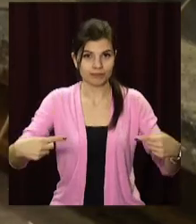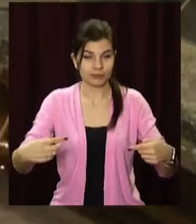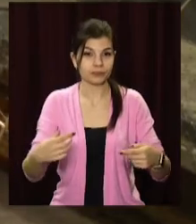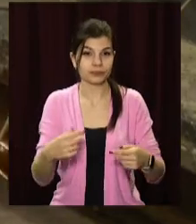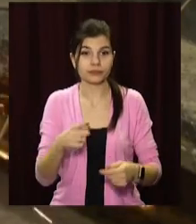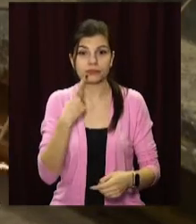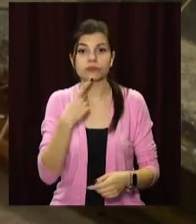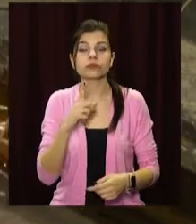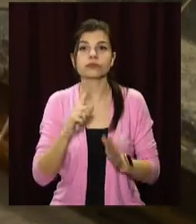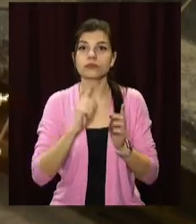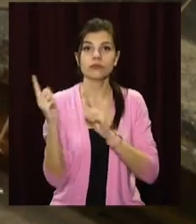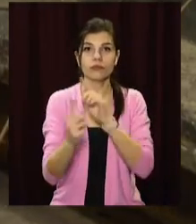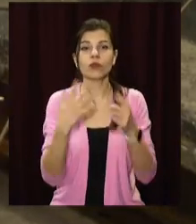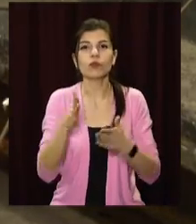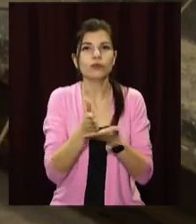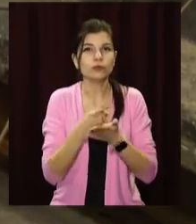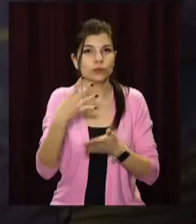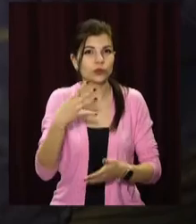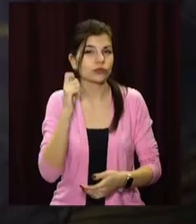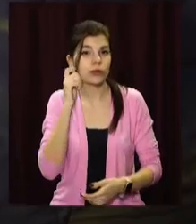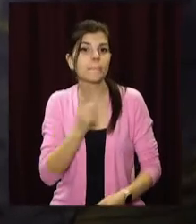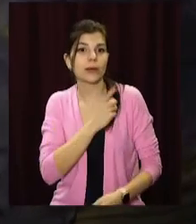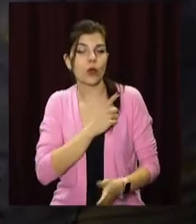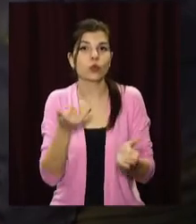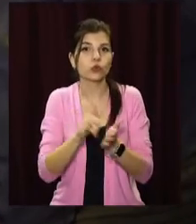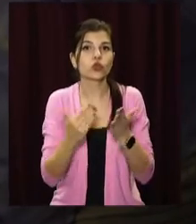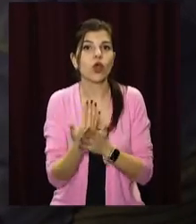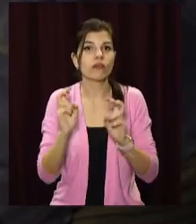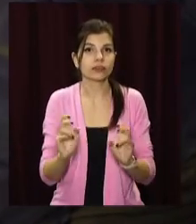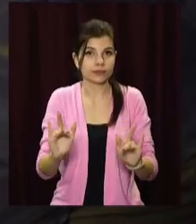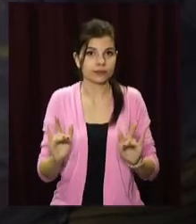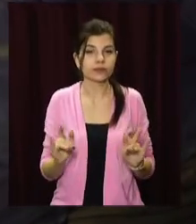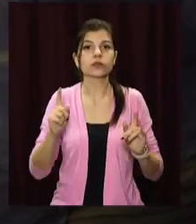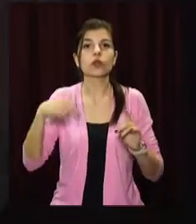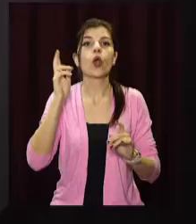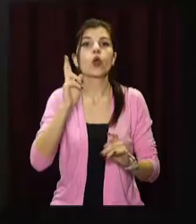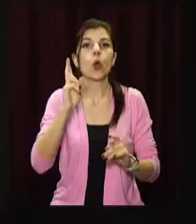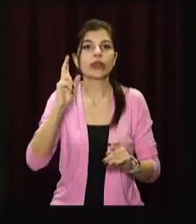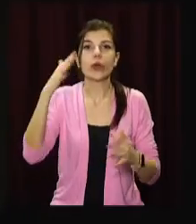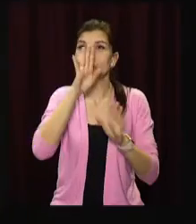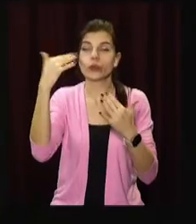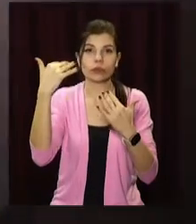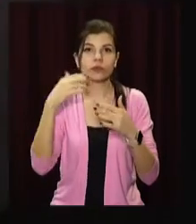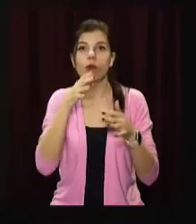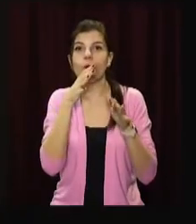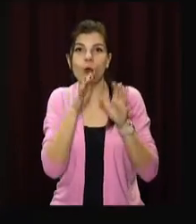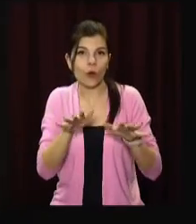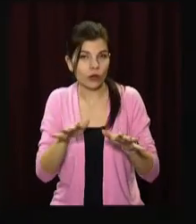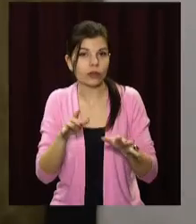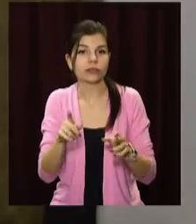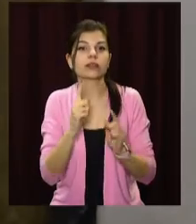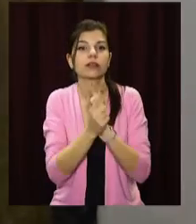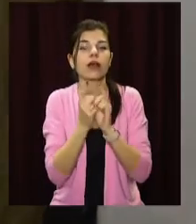складу курсує містом по 40 років. Майстри встановлюють нові сидіння та кондиціонери, замінюють систему опалення, оновлюють